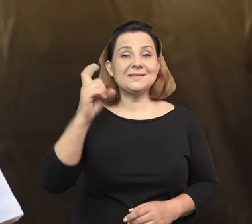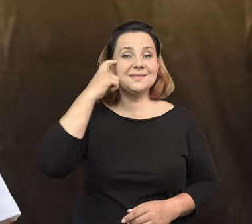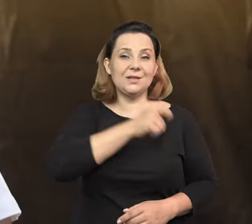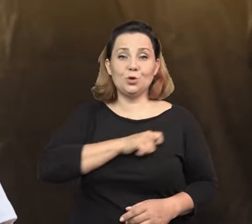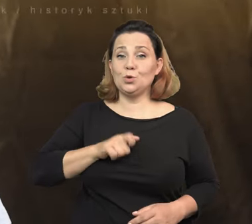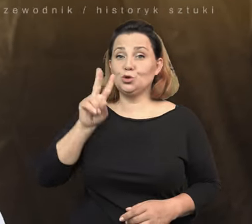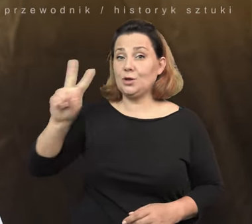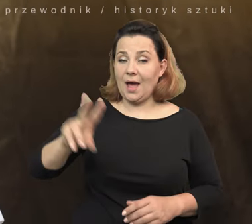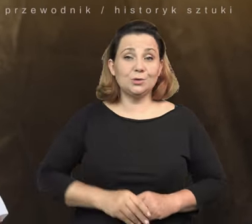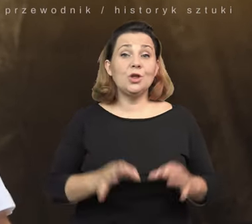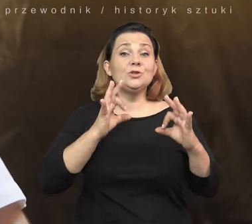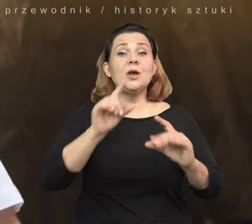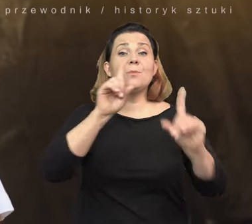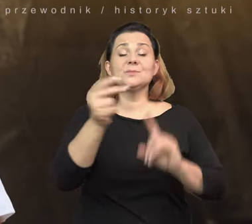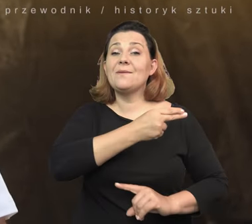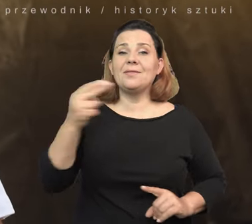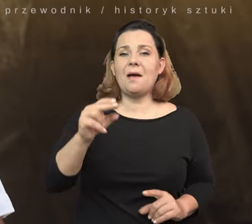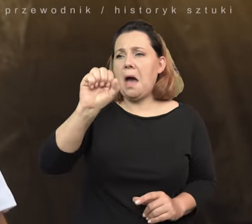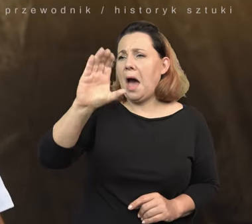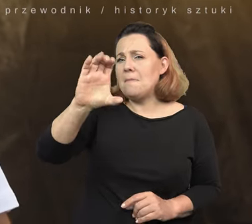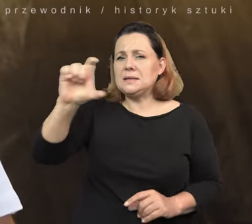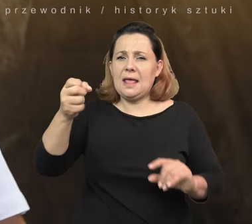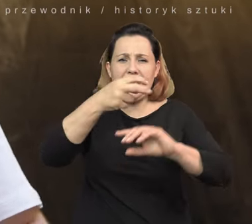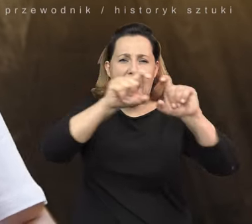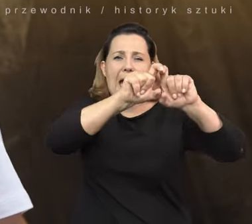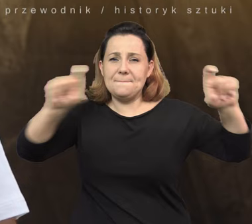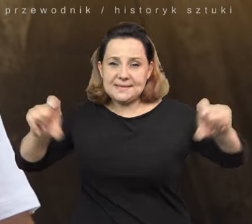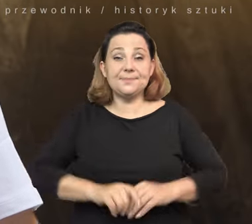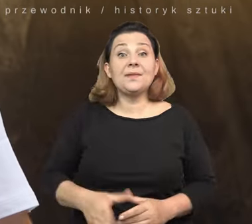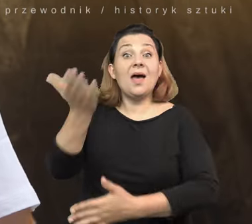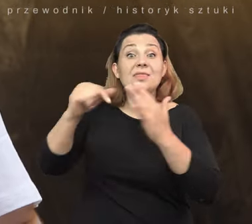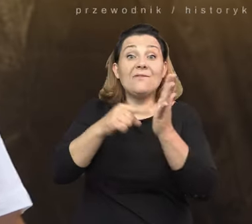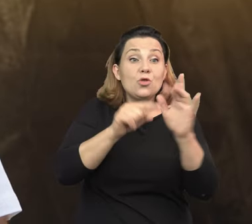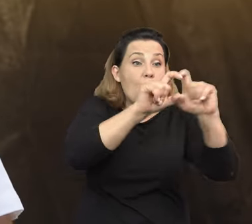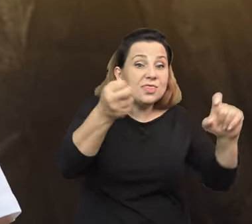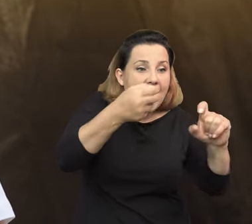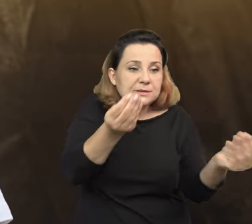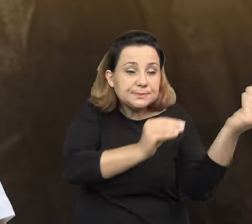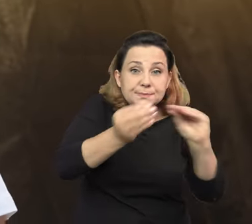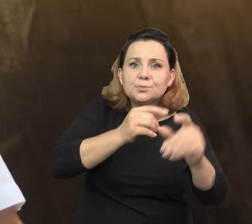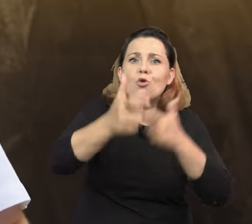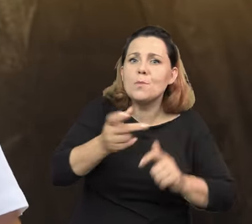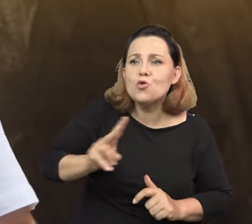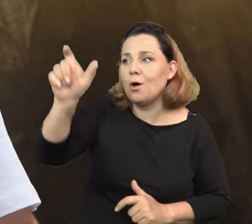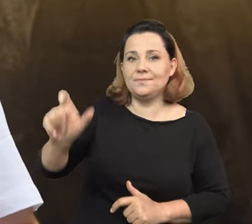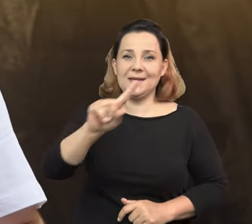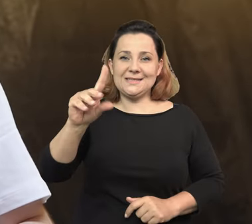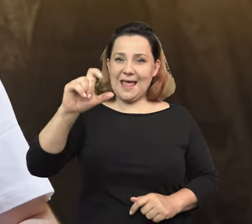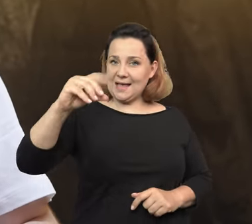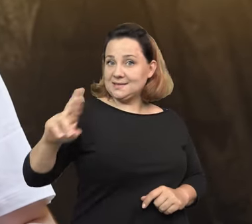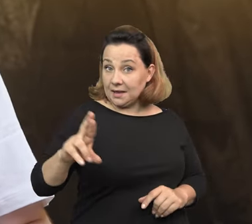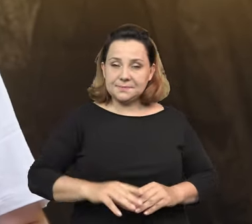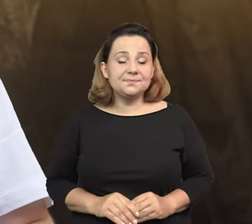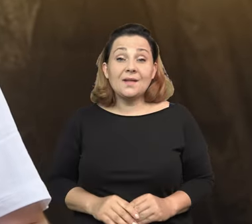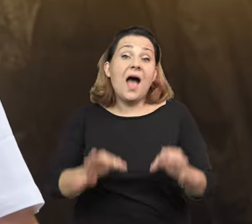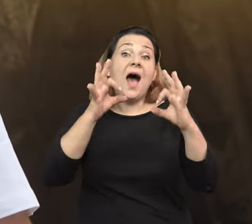Jesteśmy w Europejskim Centrum Solidarności, gdzie zajmiemy się tematem czcionki. Dawniej składaniem pełnoplastycznych liter zajmowali się